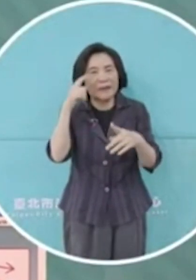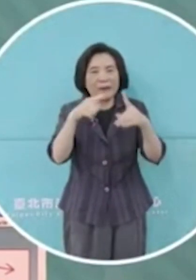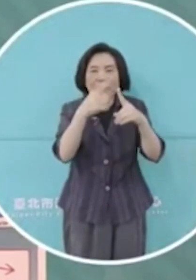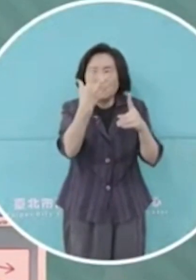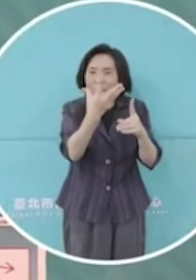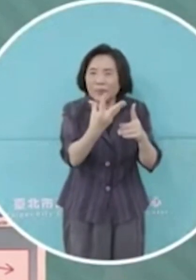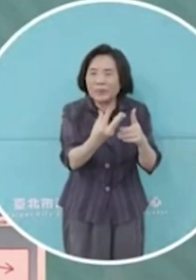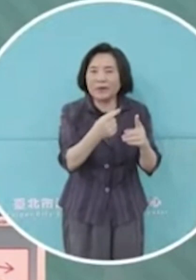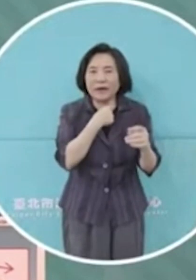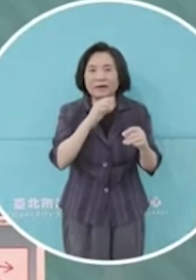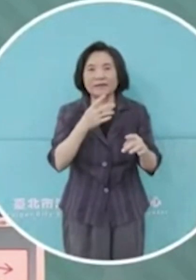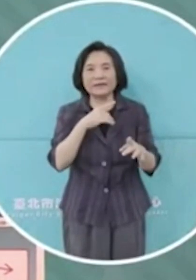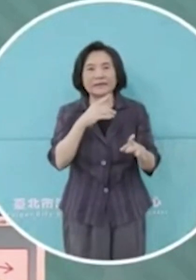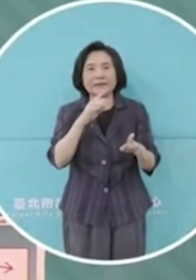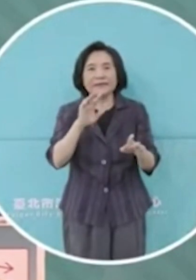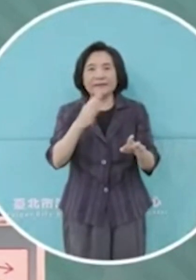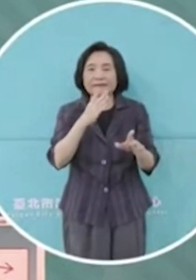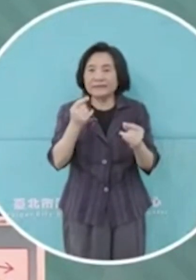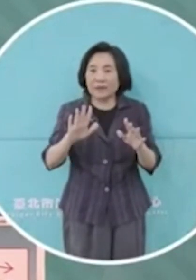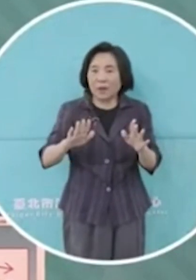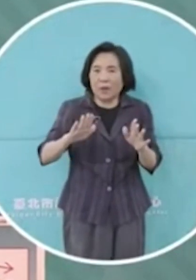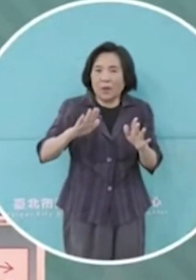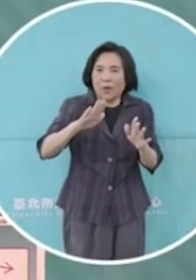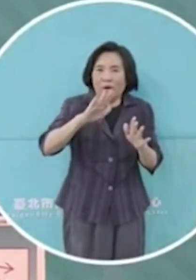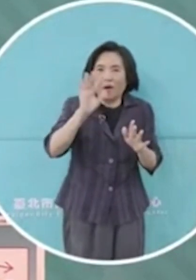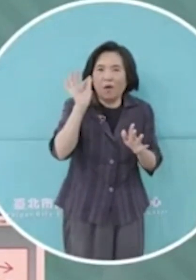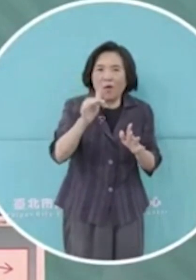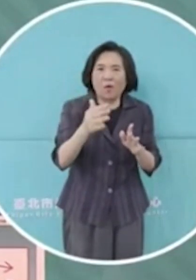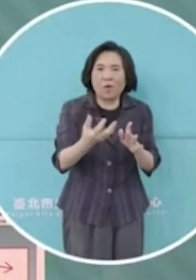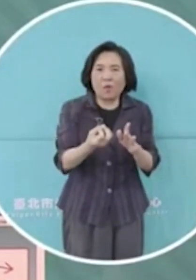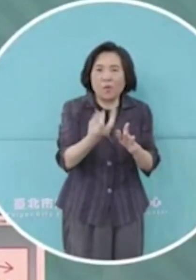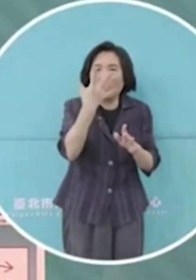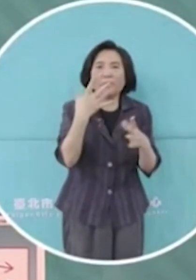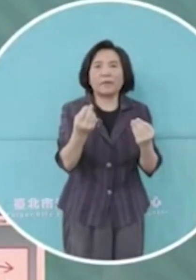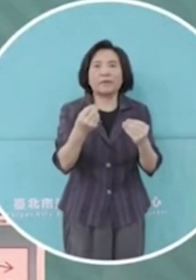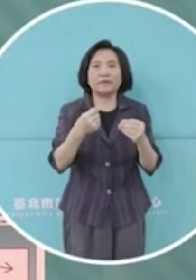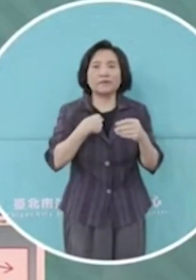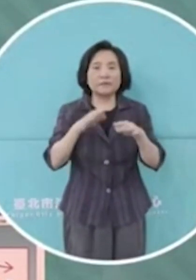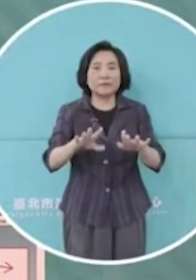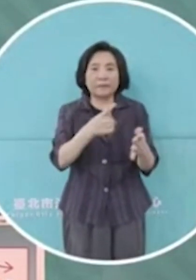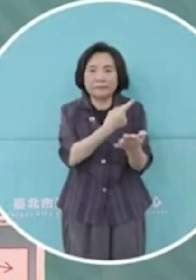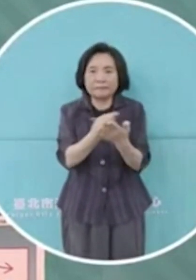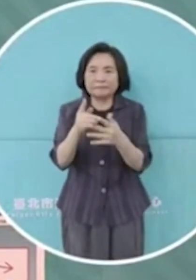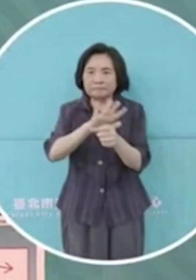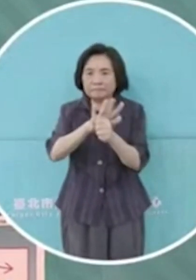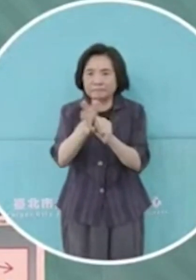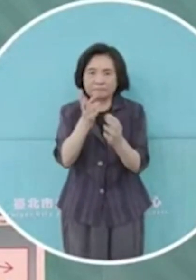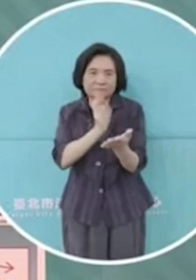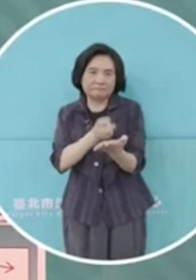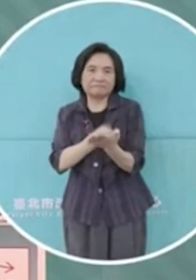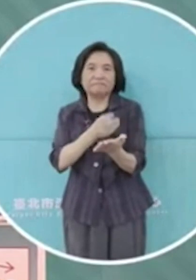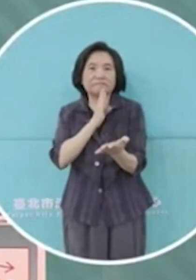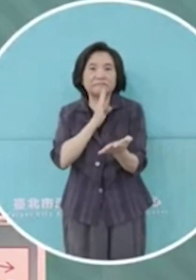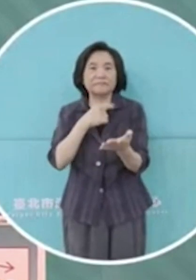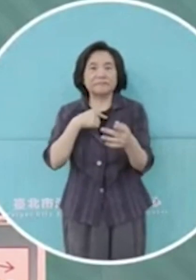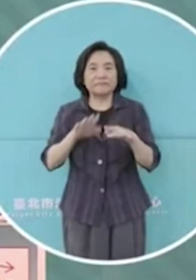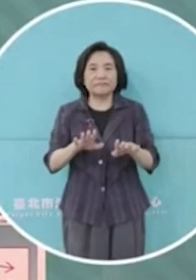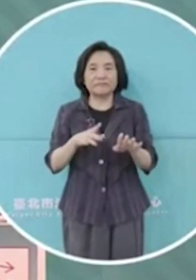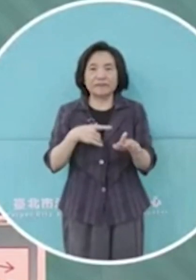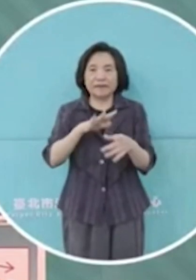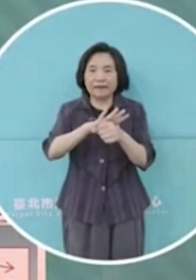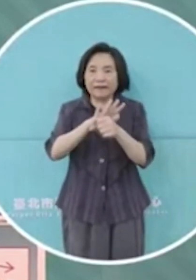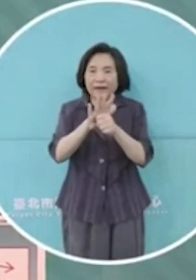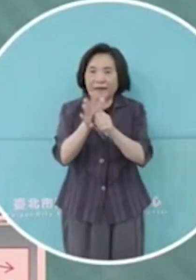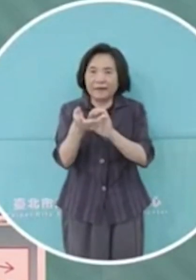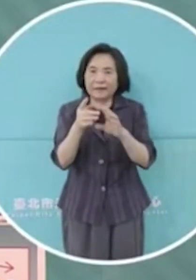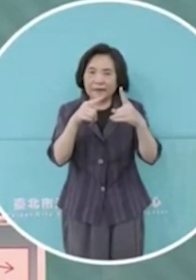家很快就减少了。不过至少啊，在很严格的疫情管制之下，其实我们这个疫情的